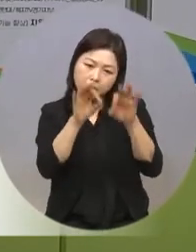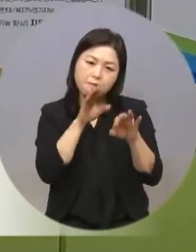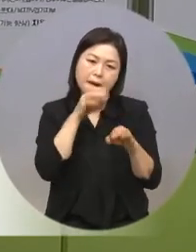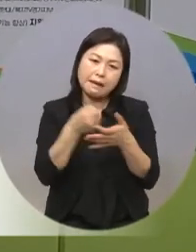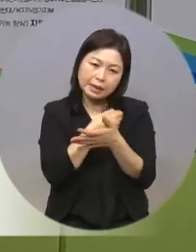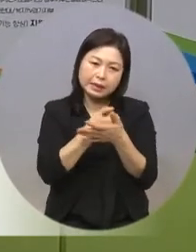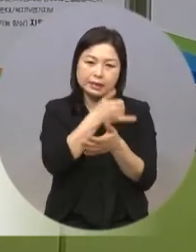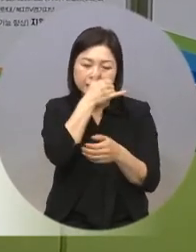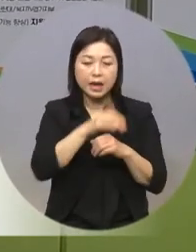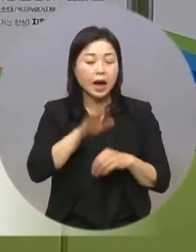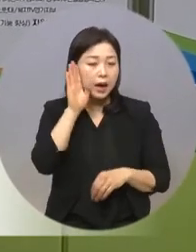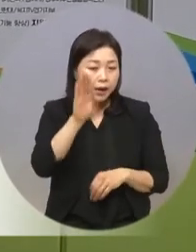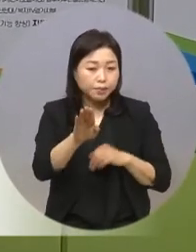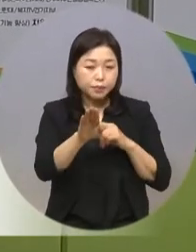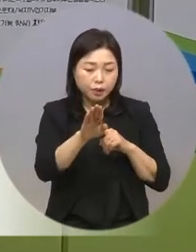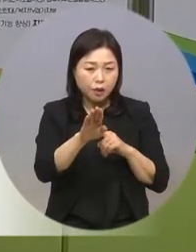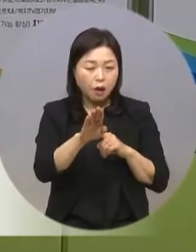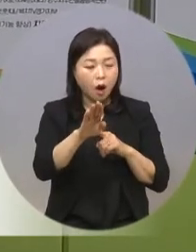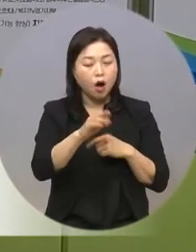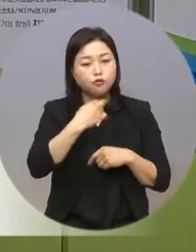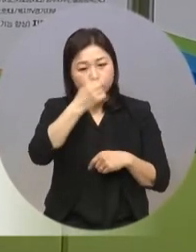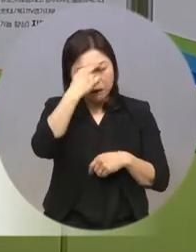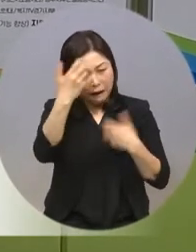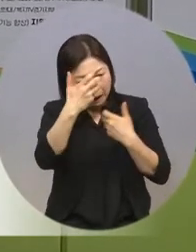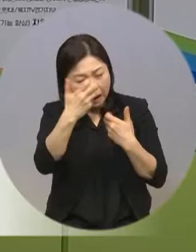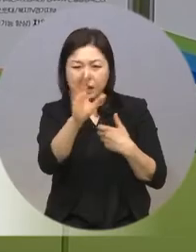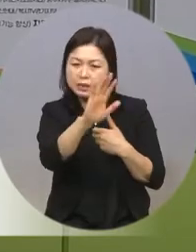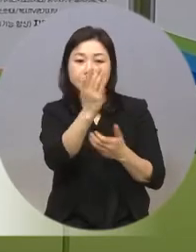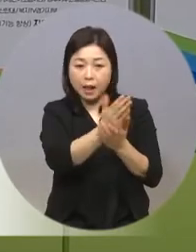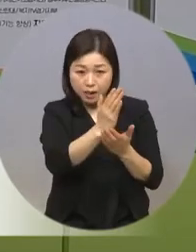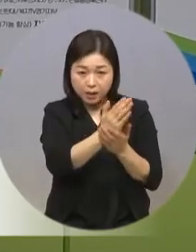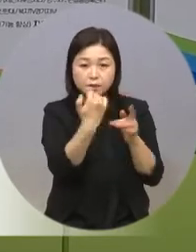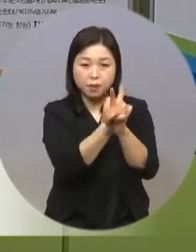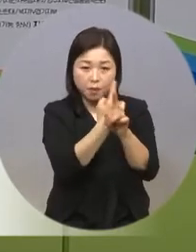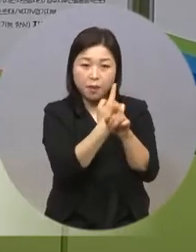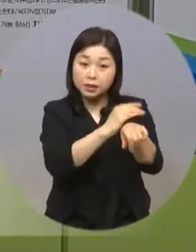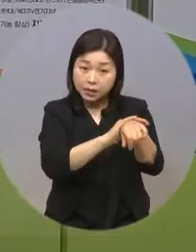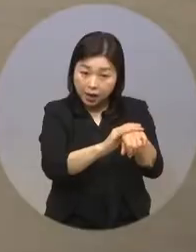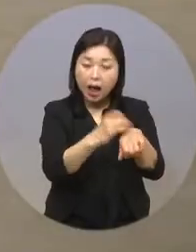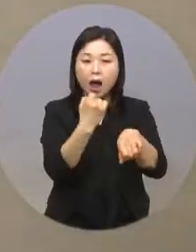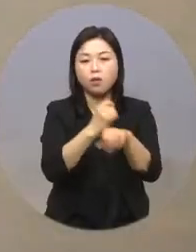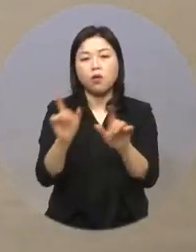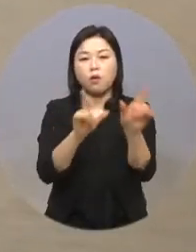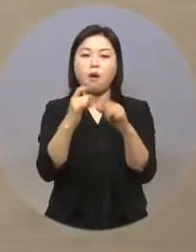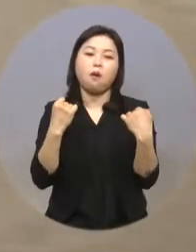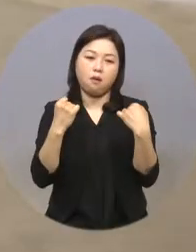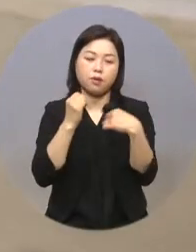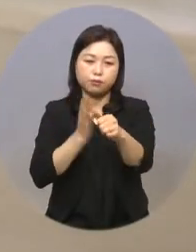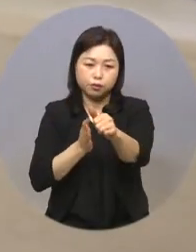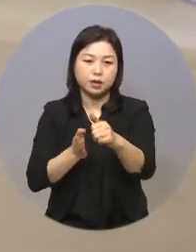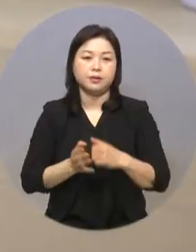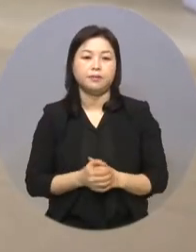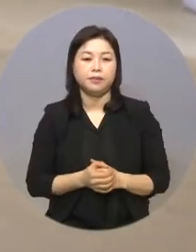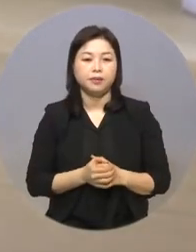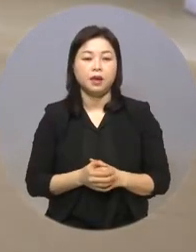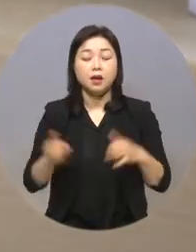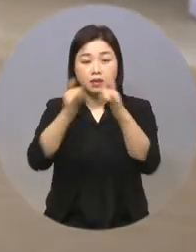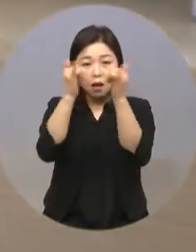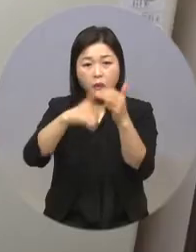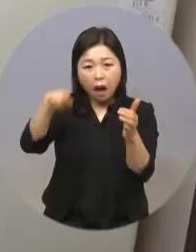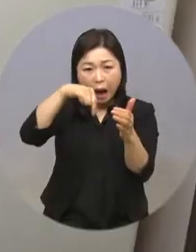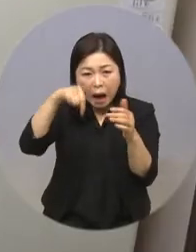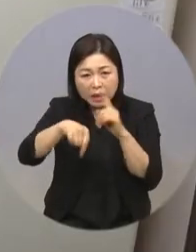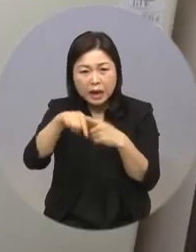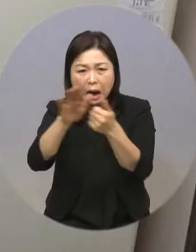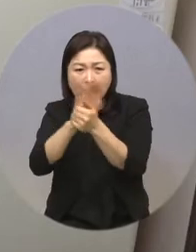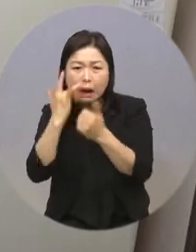안타깝습니다. 앞으로도 치료 잘 받으시고 건강하게 좀 생활하셨으면 좋겠습니다. 우리 사회의 복지 사각지대는 여전히